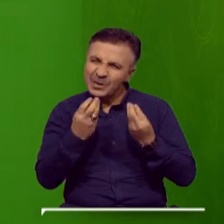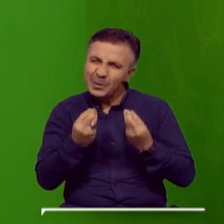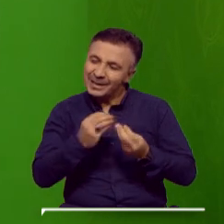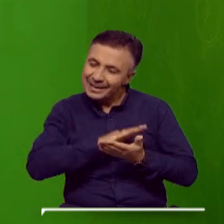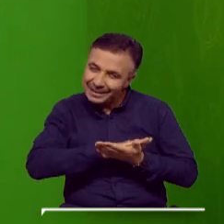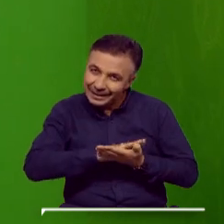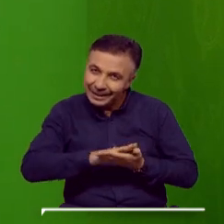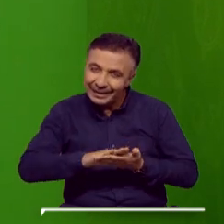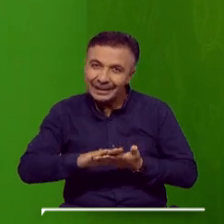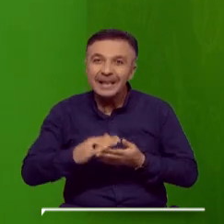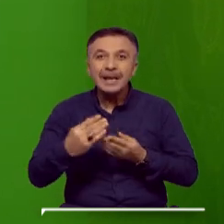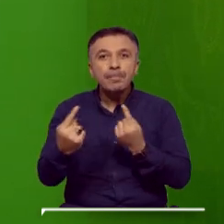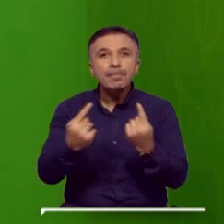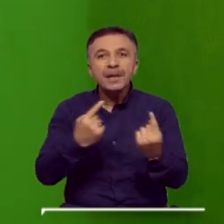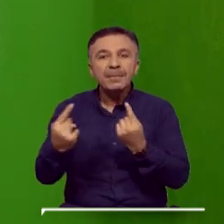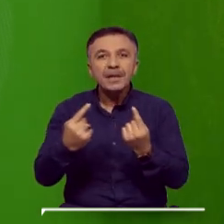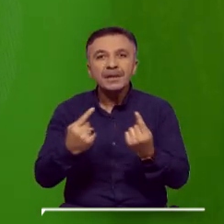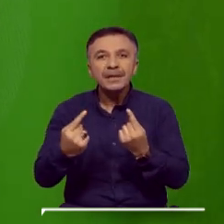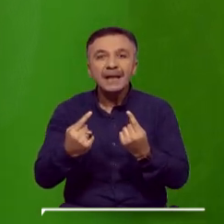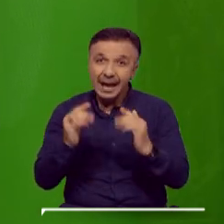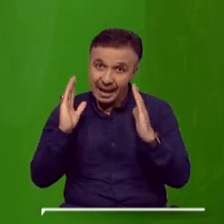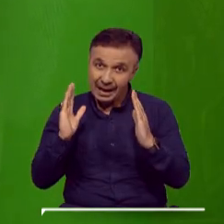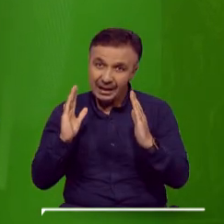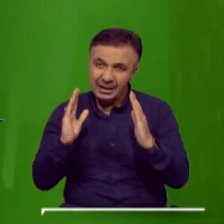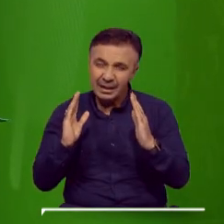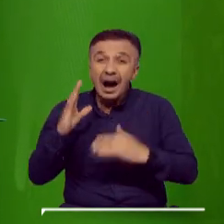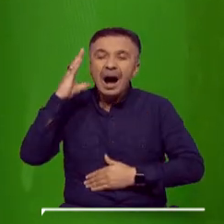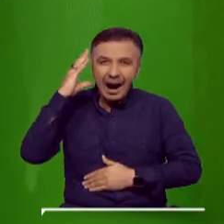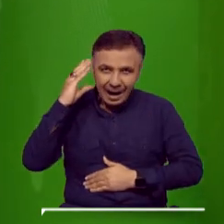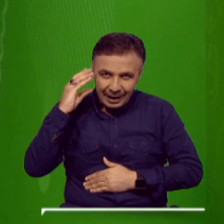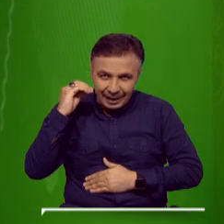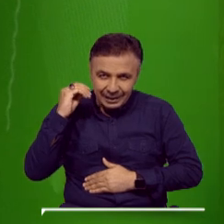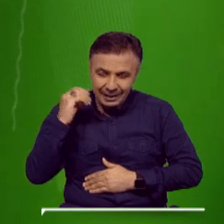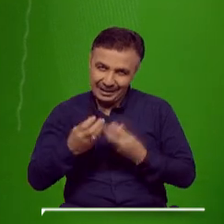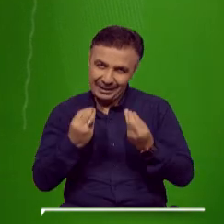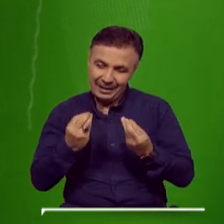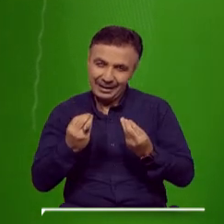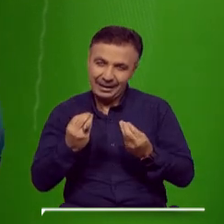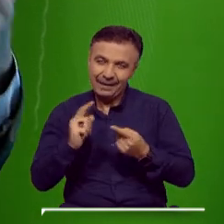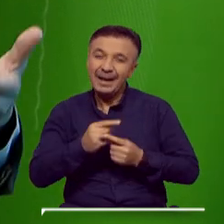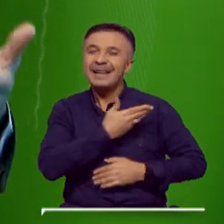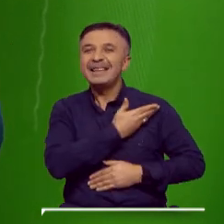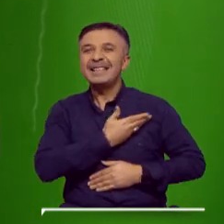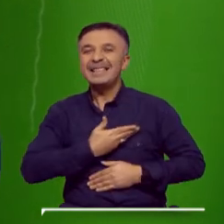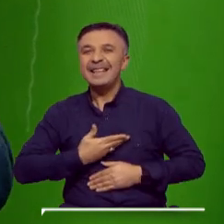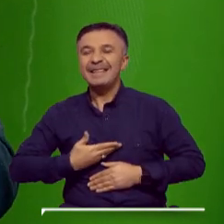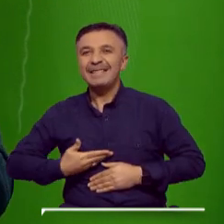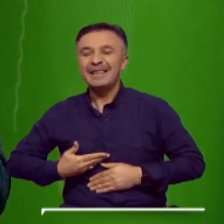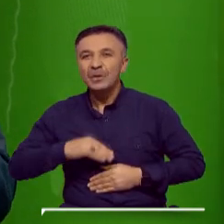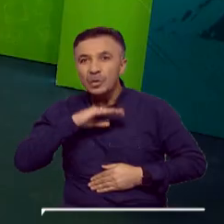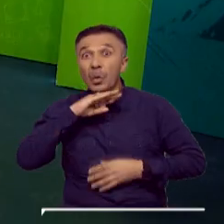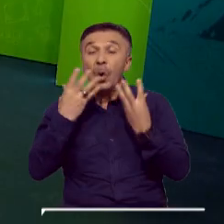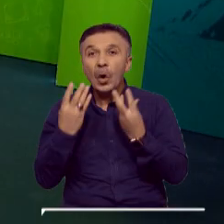güzelleşir, birbirimize karşı daha anlayışlı, hoşgörülü ve sevgi dolu olmamızı